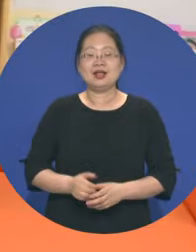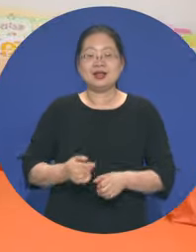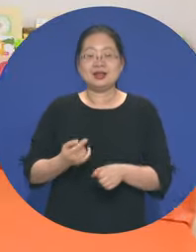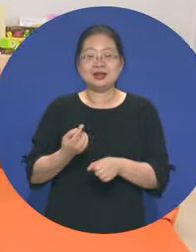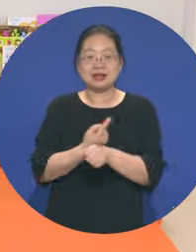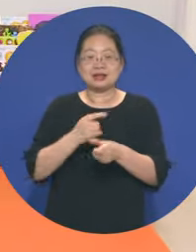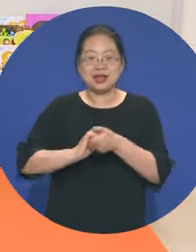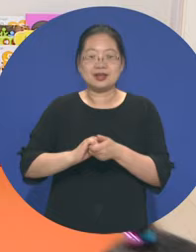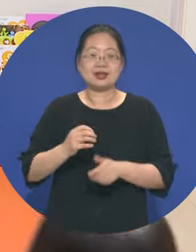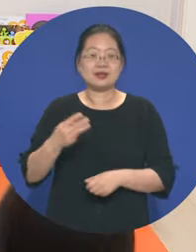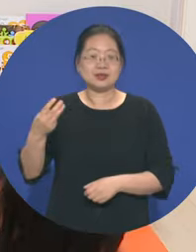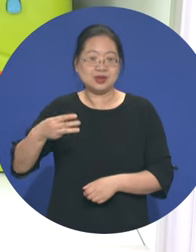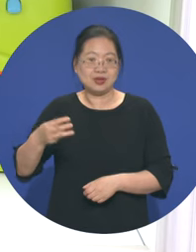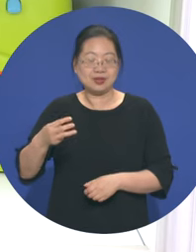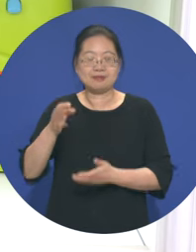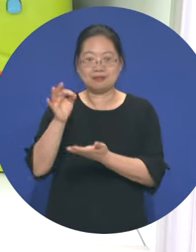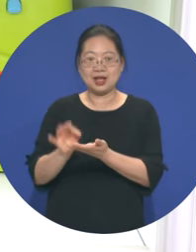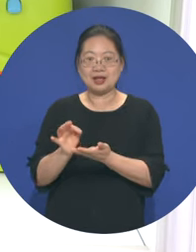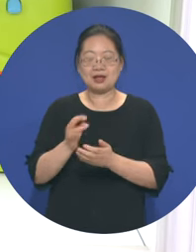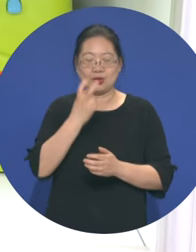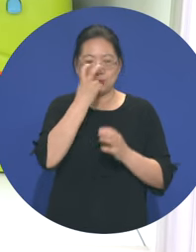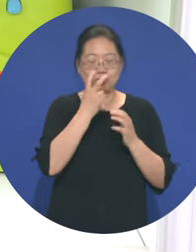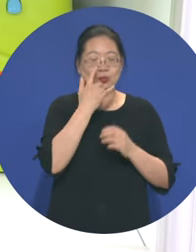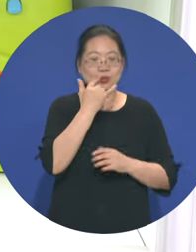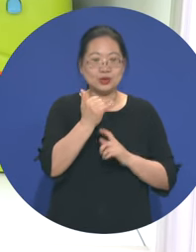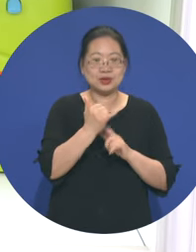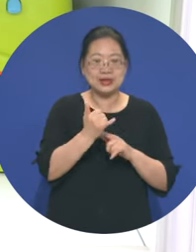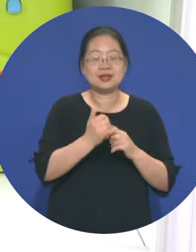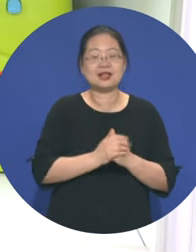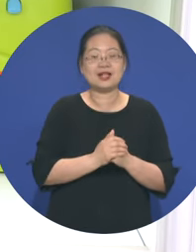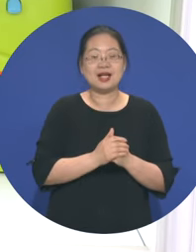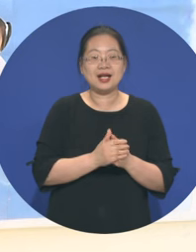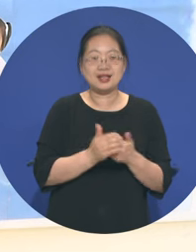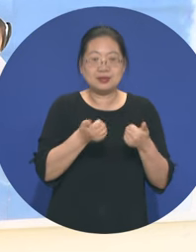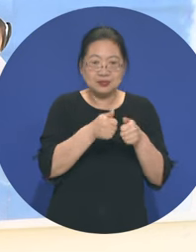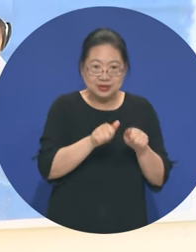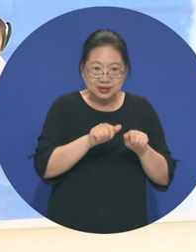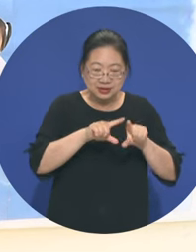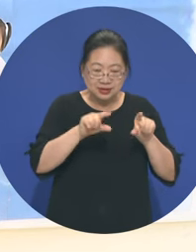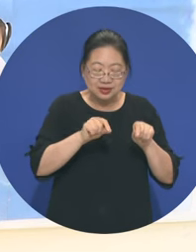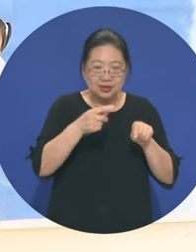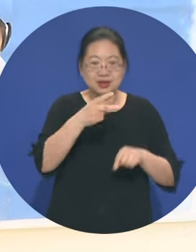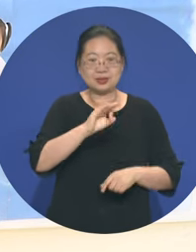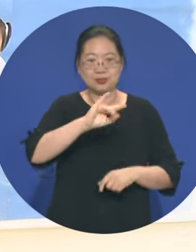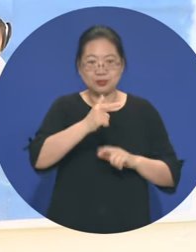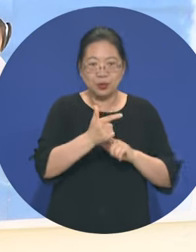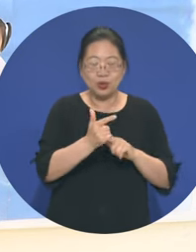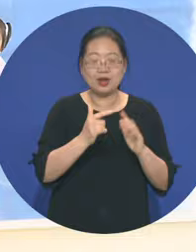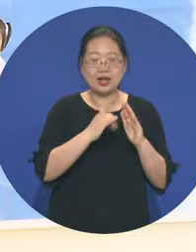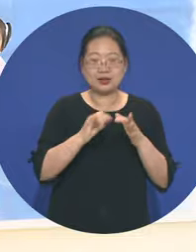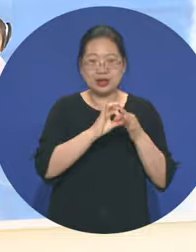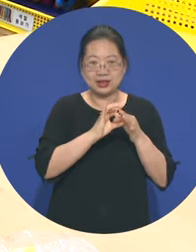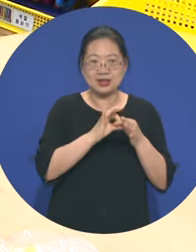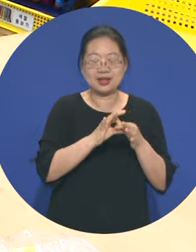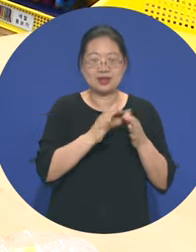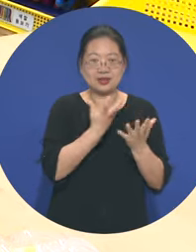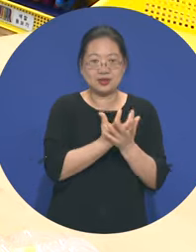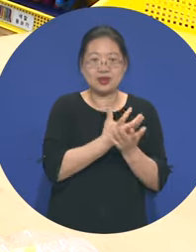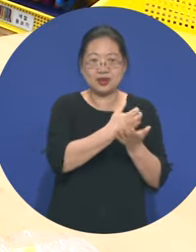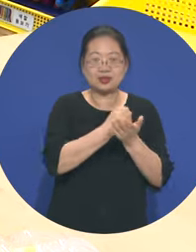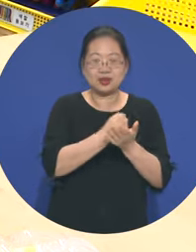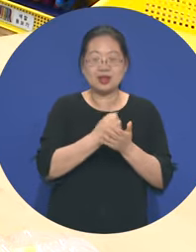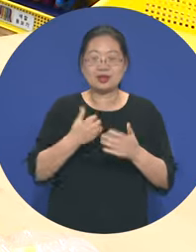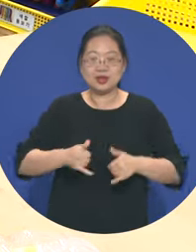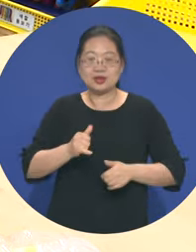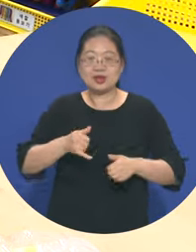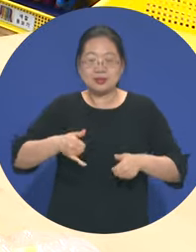저렴한 편입니다 보호자는 신분증과 주민등록 등본이나 가주 관계 증명서를 지참하고 자녀에게 필요한 기저귀와 옷